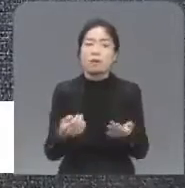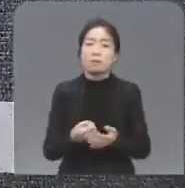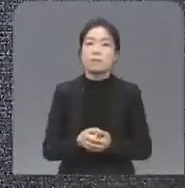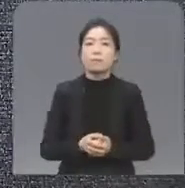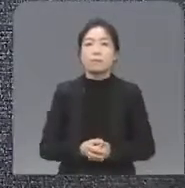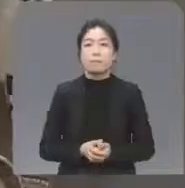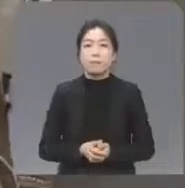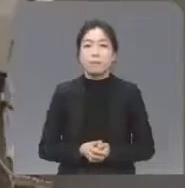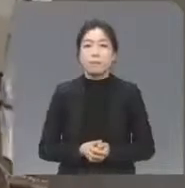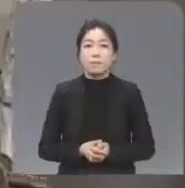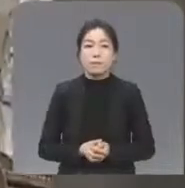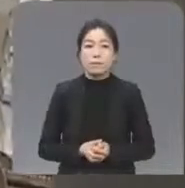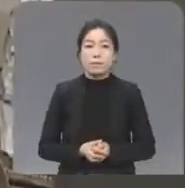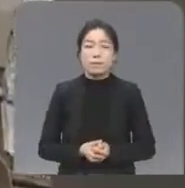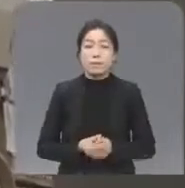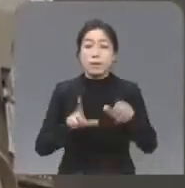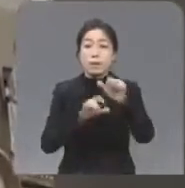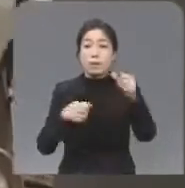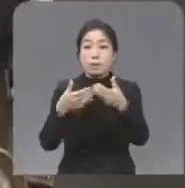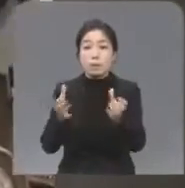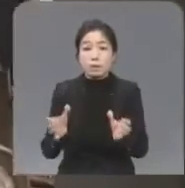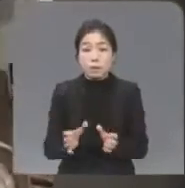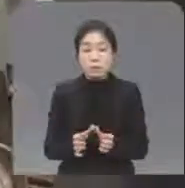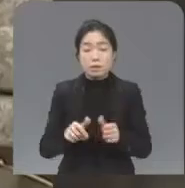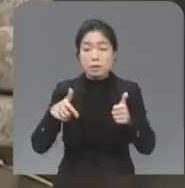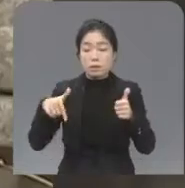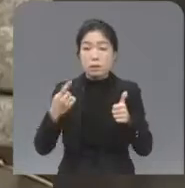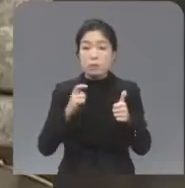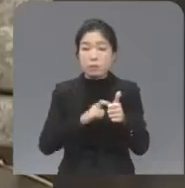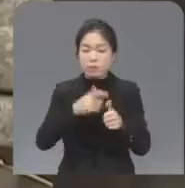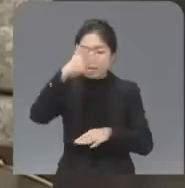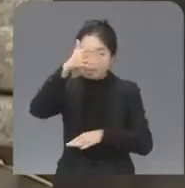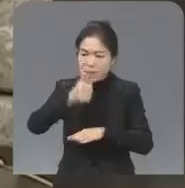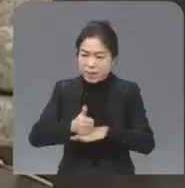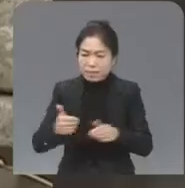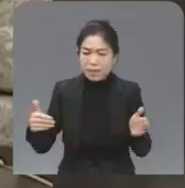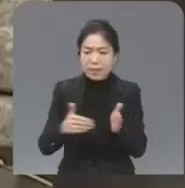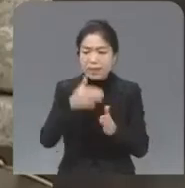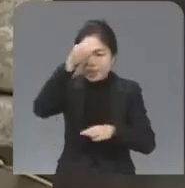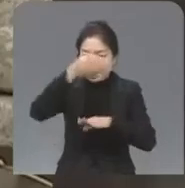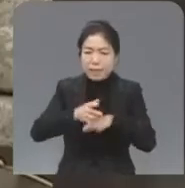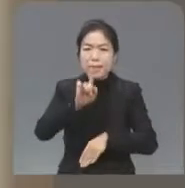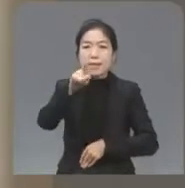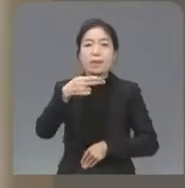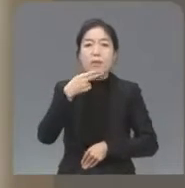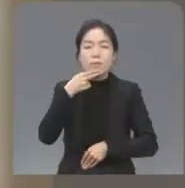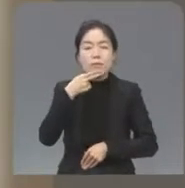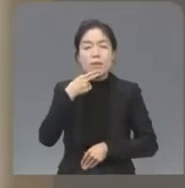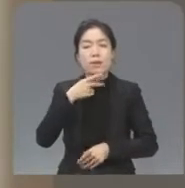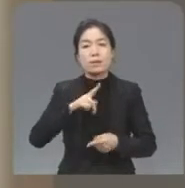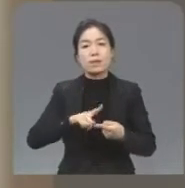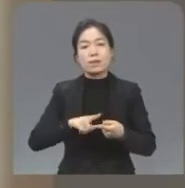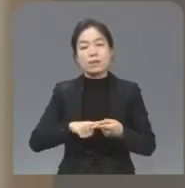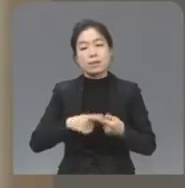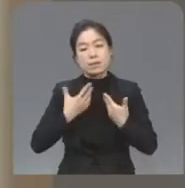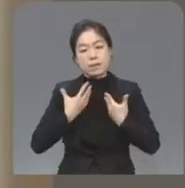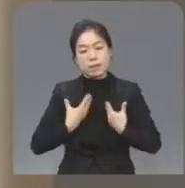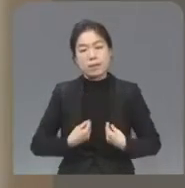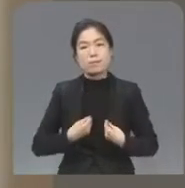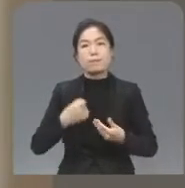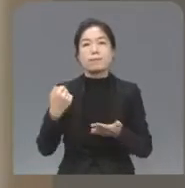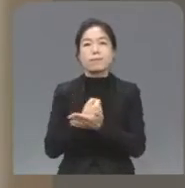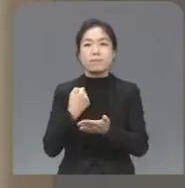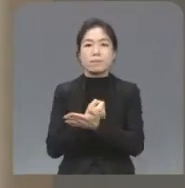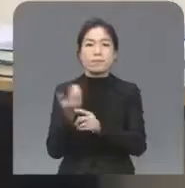사라졌습니다. 5월 단체는 노 씨가 끝내 사죄 한마디 남기지 않은 데 대해 깊은 유감을